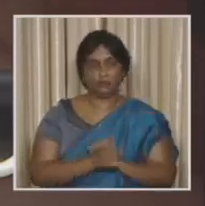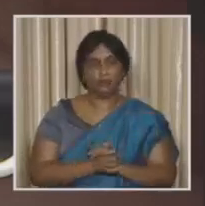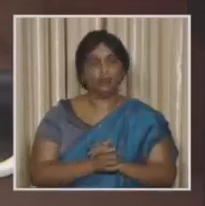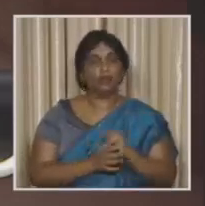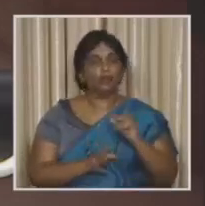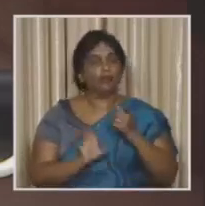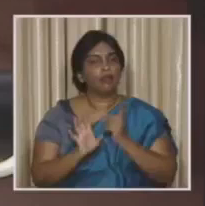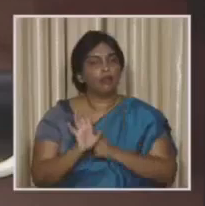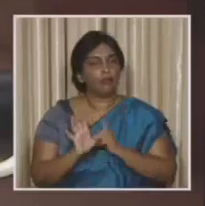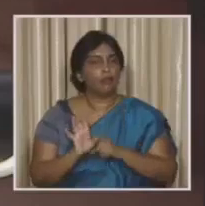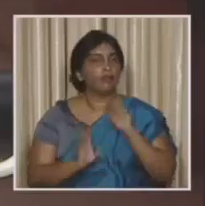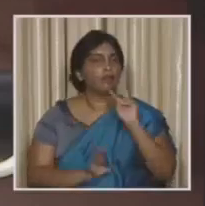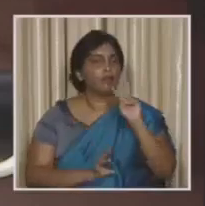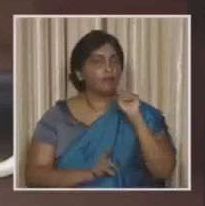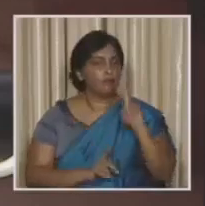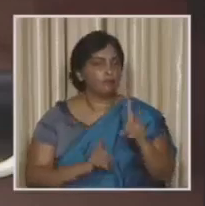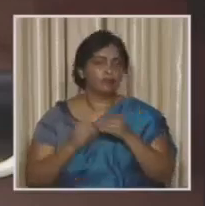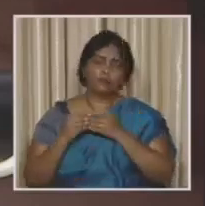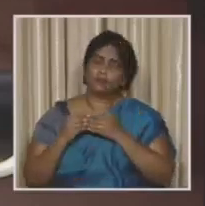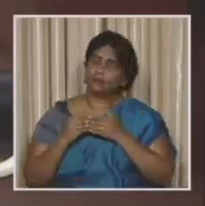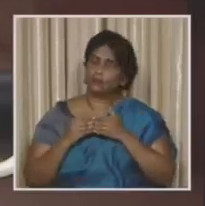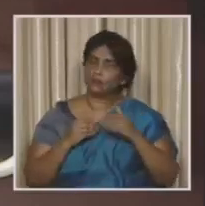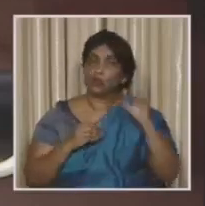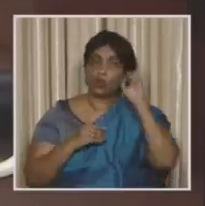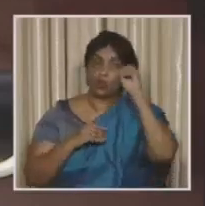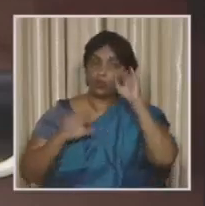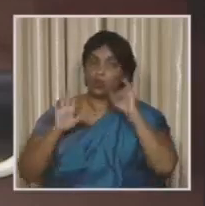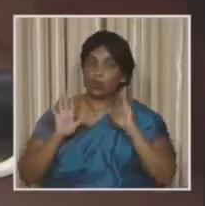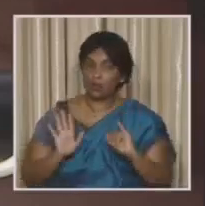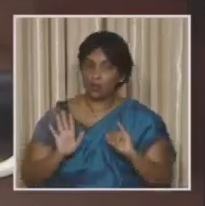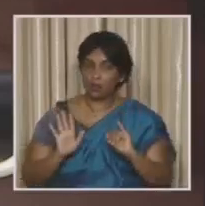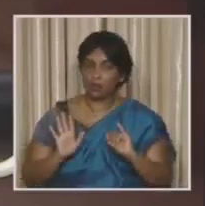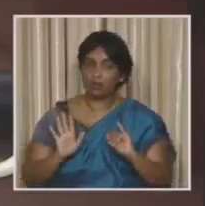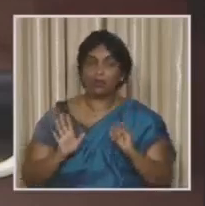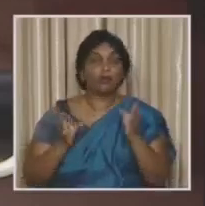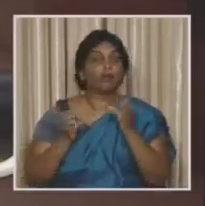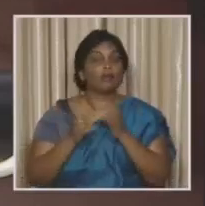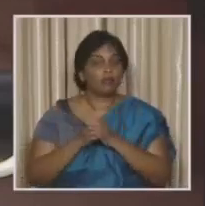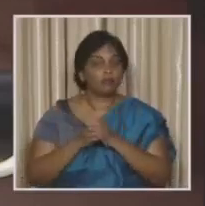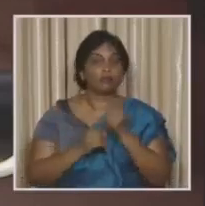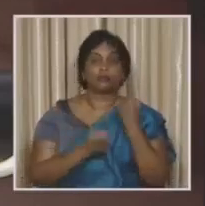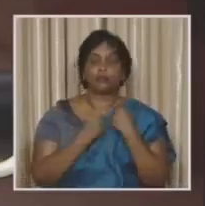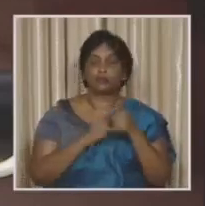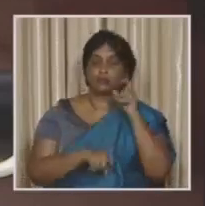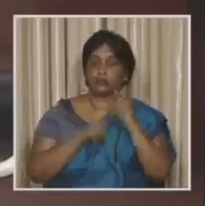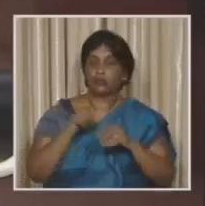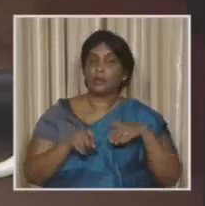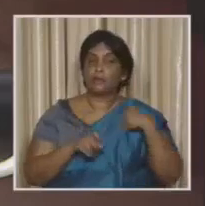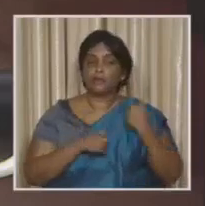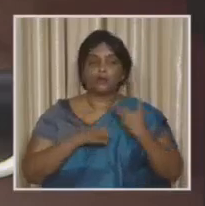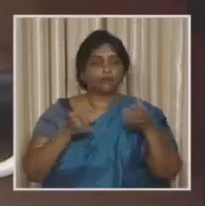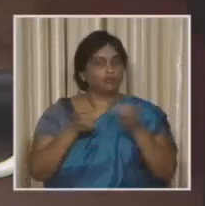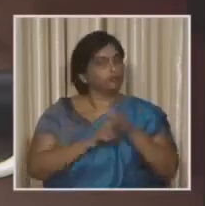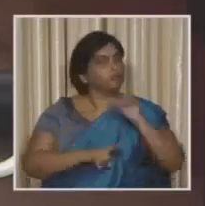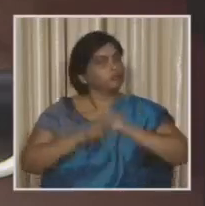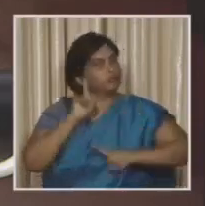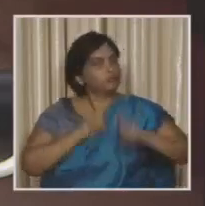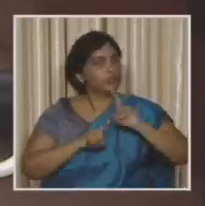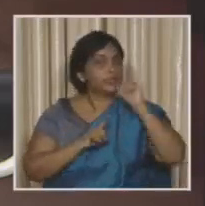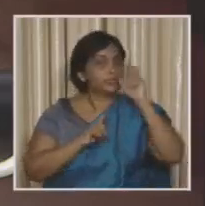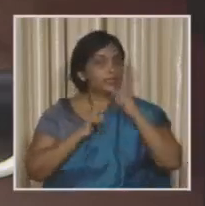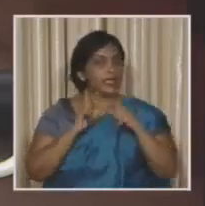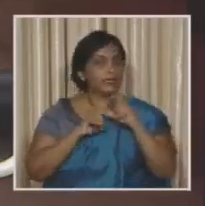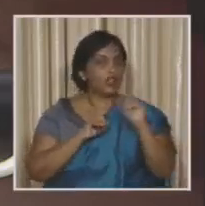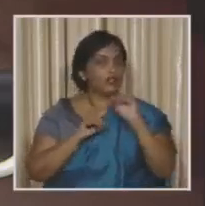ඒතර හැමදාම 21 වෙනිදා ඉඳන් උදේ 6ට මේ කණ්ඩායම් වල විමර්ශන නිලධාරීන් සහ ප්‍රධාන ඉන්නක සාකච්ඡාවක් පවත්වන අපරාධ පරීක්ෂණ